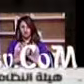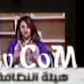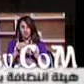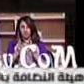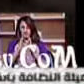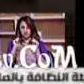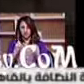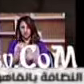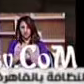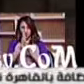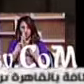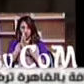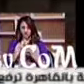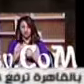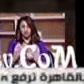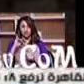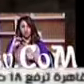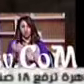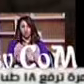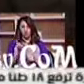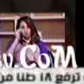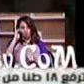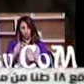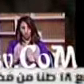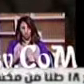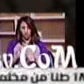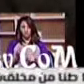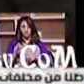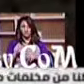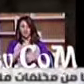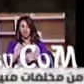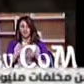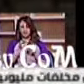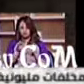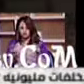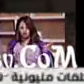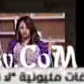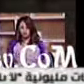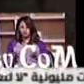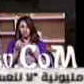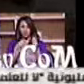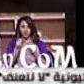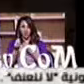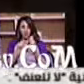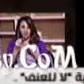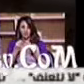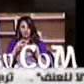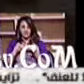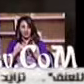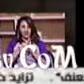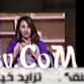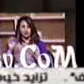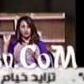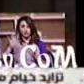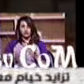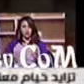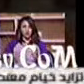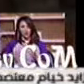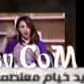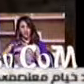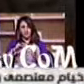دكتور محمد غنيم ومنى دول الفقار وخالد النبوي دكتور البرادعي طبعا اكد في كلمته انه ما سيقوم به الشعب في